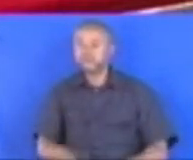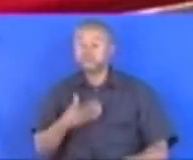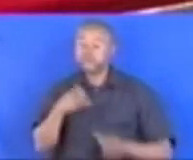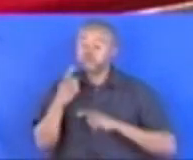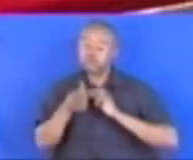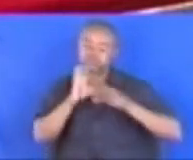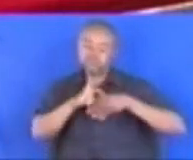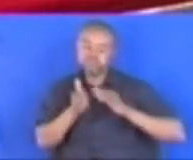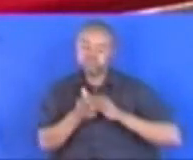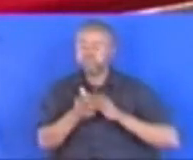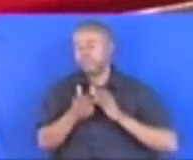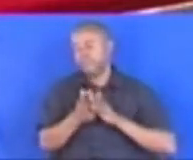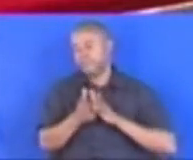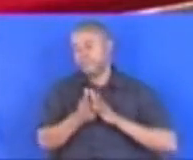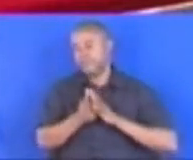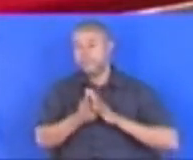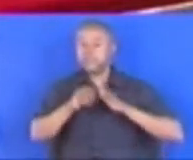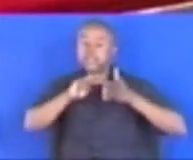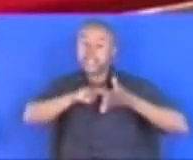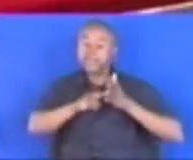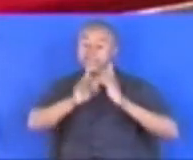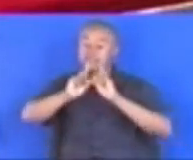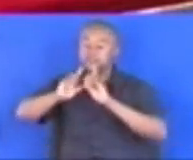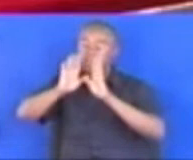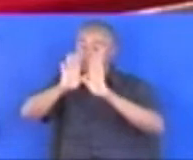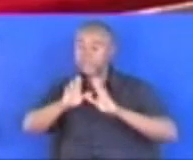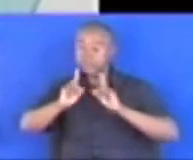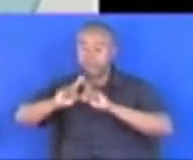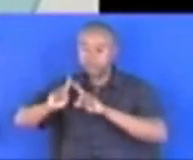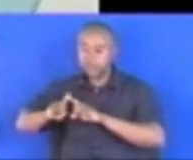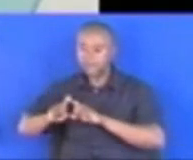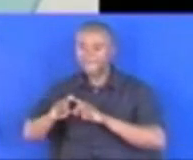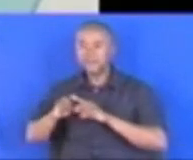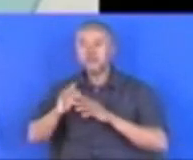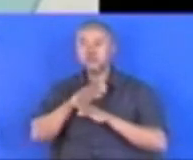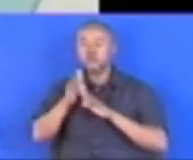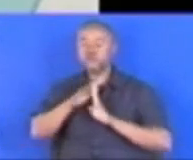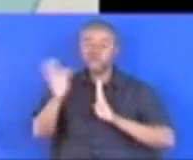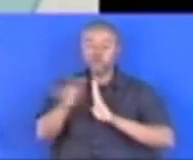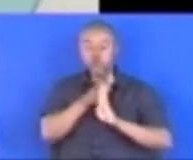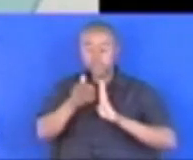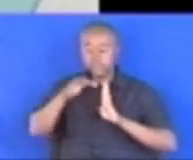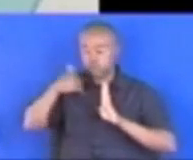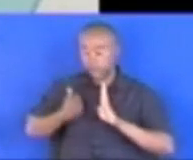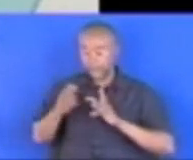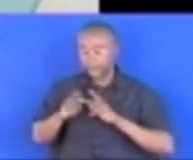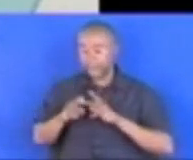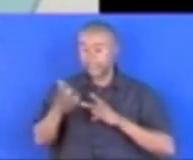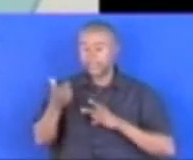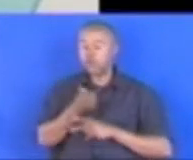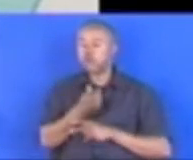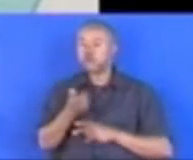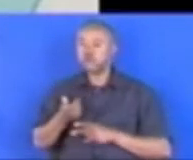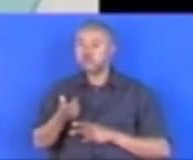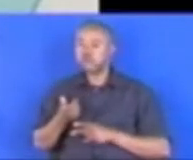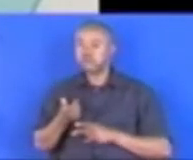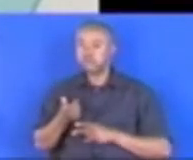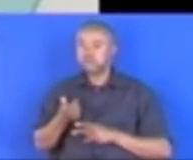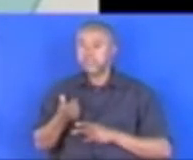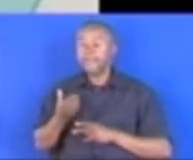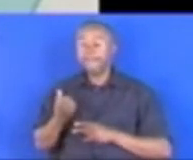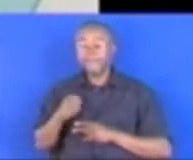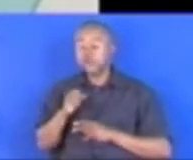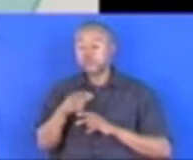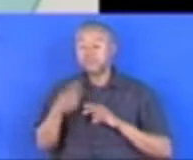Tutaendelea kuratibu kampeni mbalimbali za kutokomeza ukatili dhidi ya wanawake na watoto. Jumla ya shilingi milioni 791 tumetenga eneo